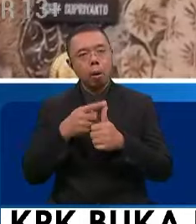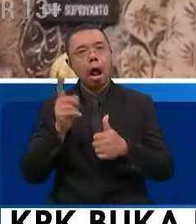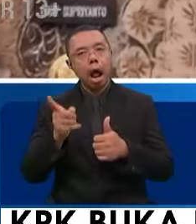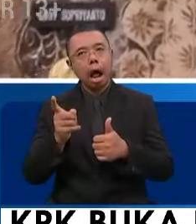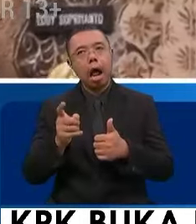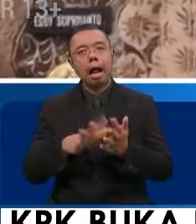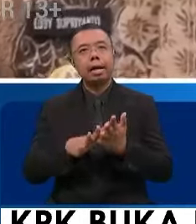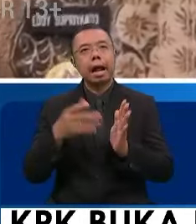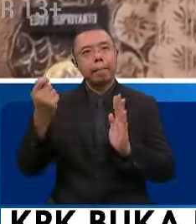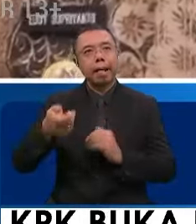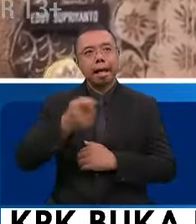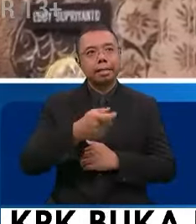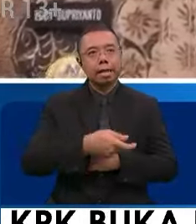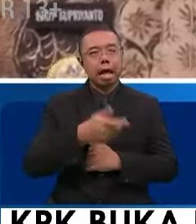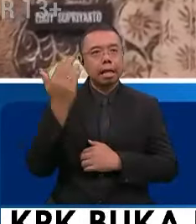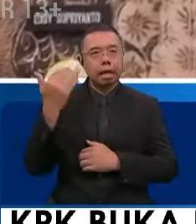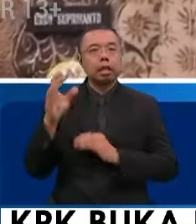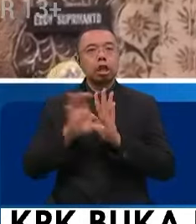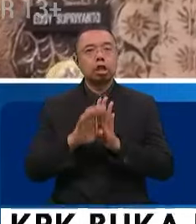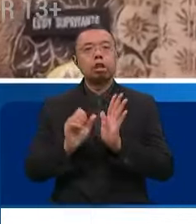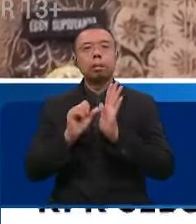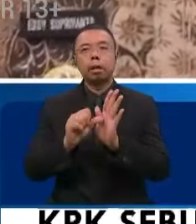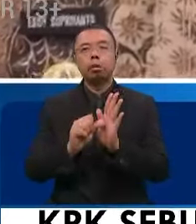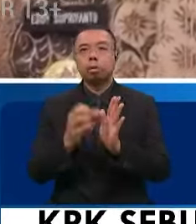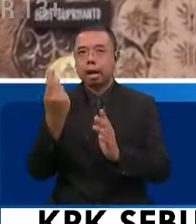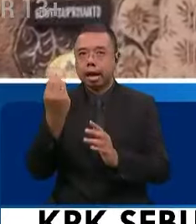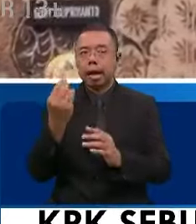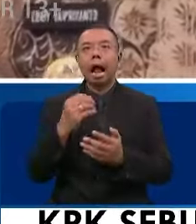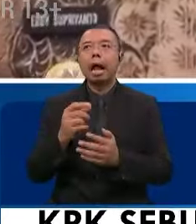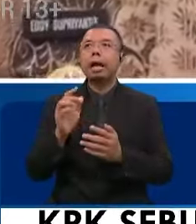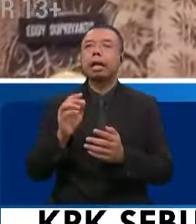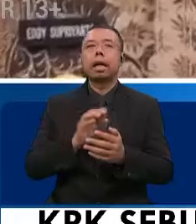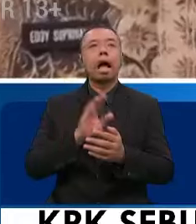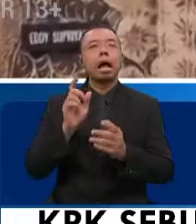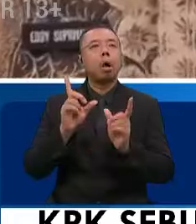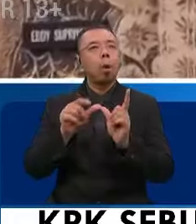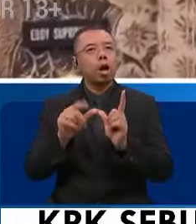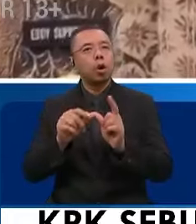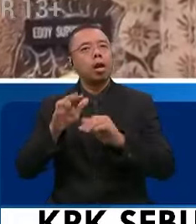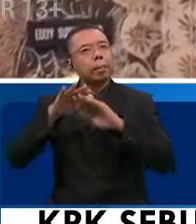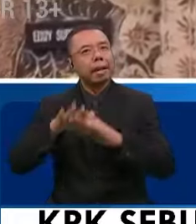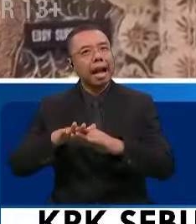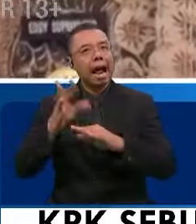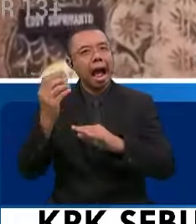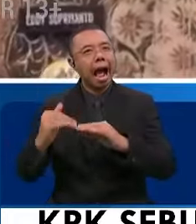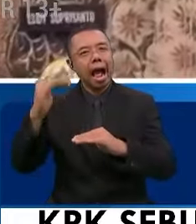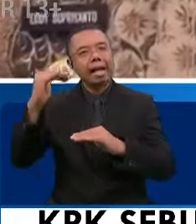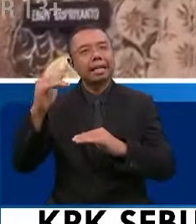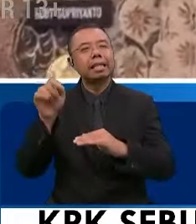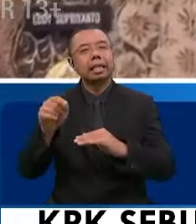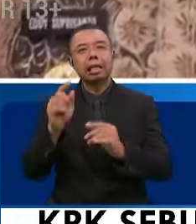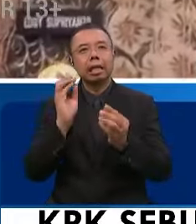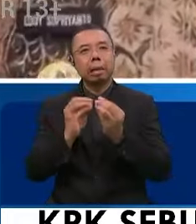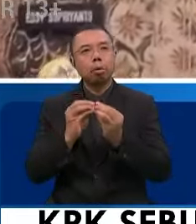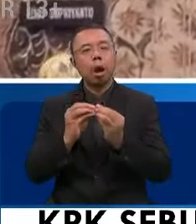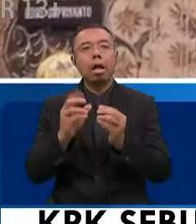belanja tak terduga tadi untuk subsidi harga dan angkutan dengan program warung tekan inflasi. Warung tekan inflasi ini kita buat